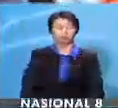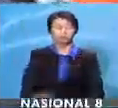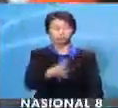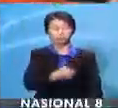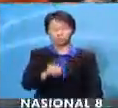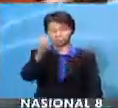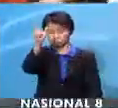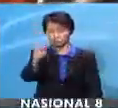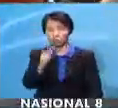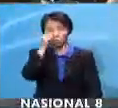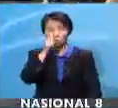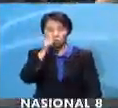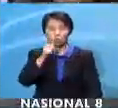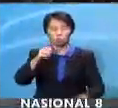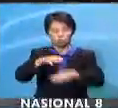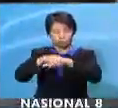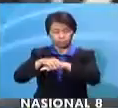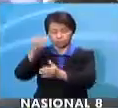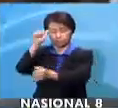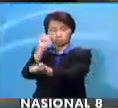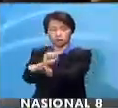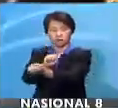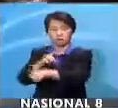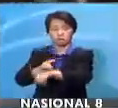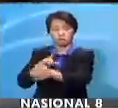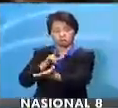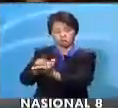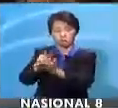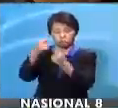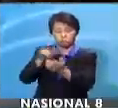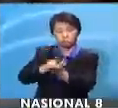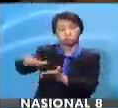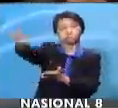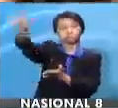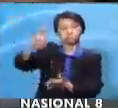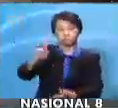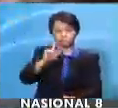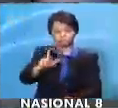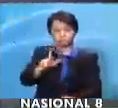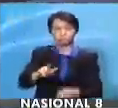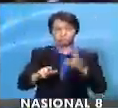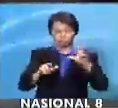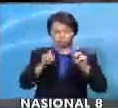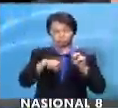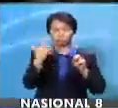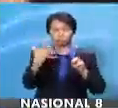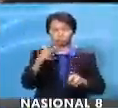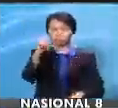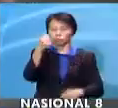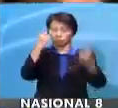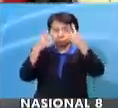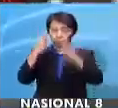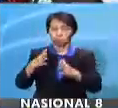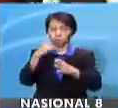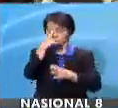sementara seorang lagi wanita warga Britain ditahan di lapangan terbang Tawau ketika Cuba berlepas balik ke Kuala Lumpur pada 30 Mei lepas 10 PC